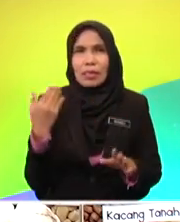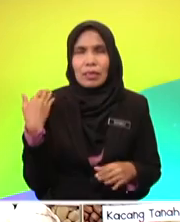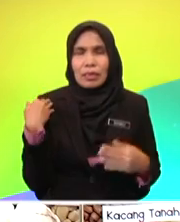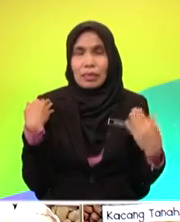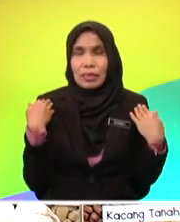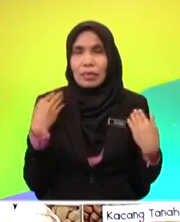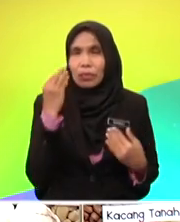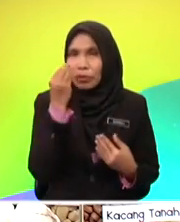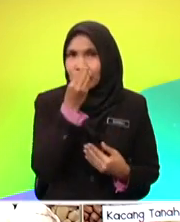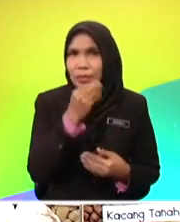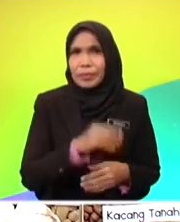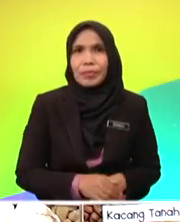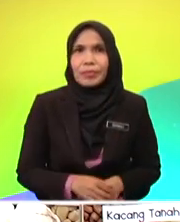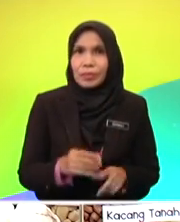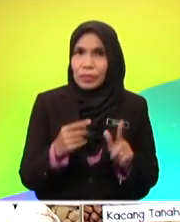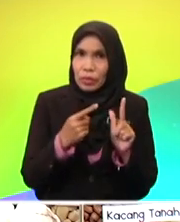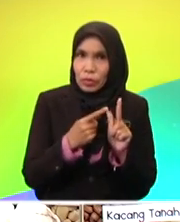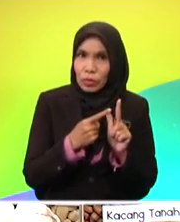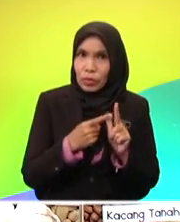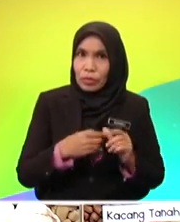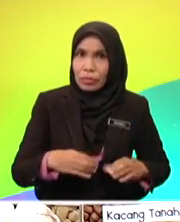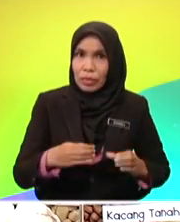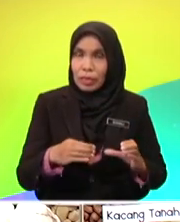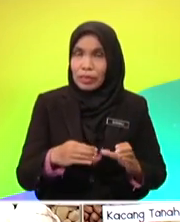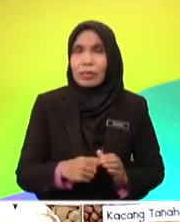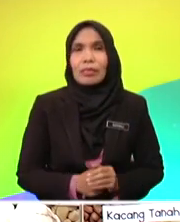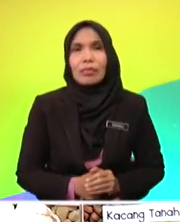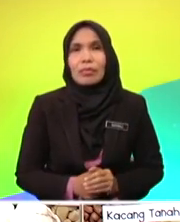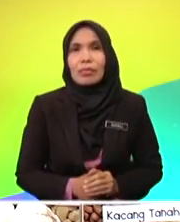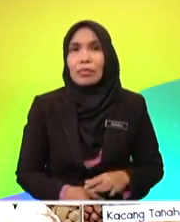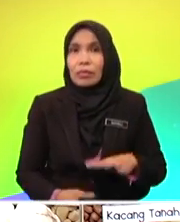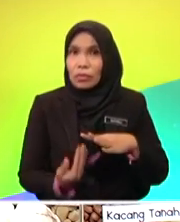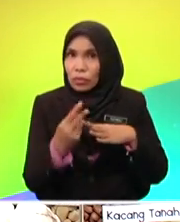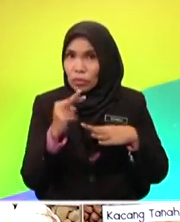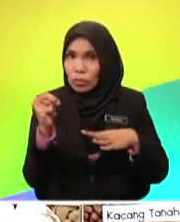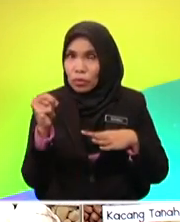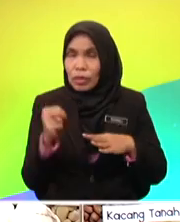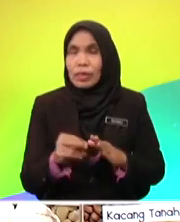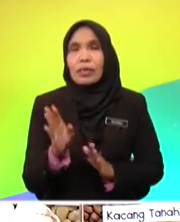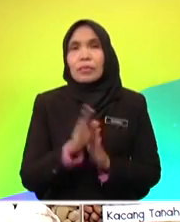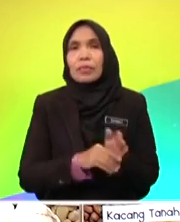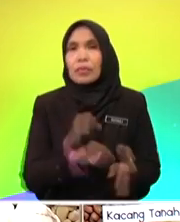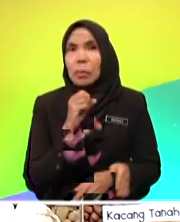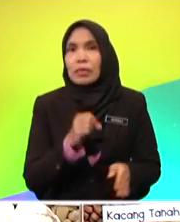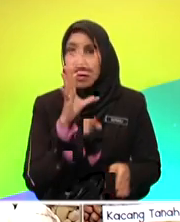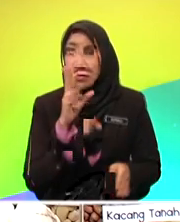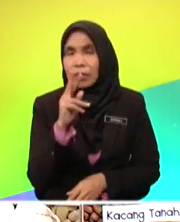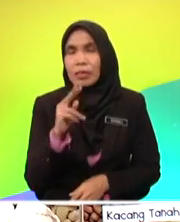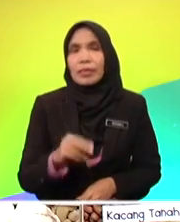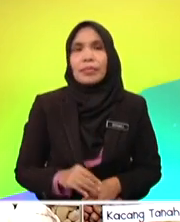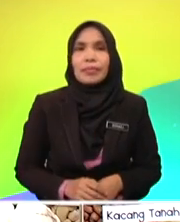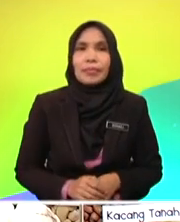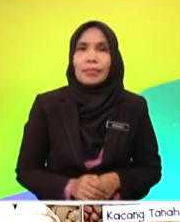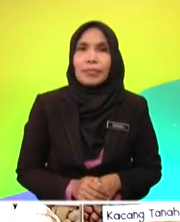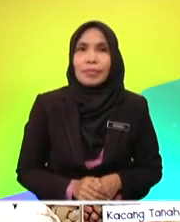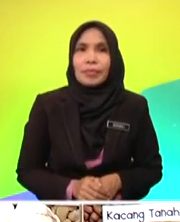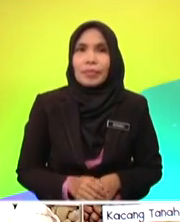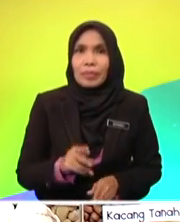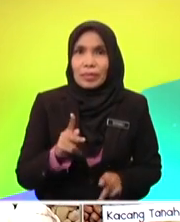adalah dari segi cara pembiakan ataupun cara tumbuhan tu berkembang biak. Kalau tumbuhan berbunga,